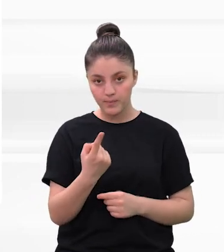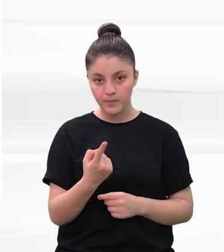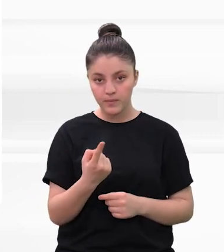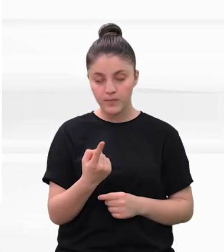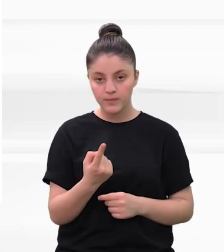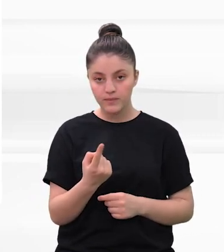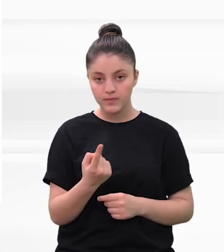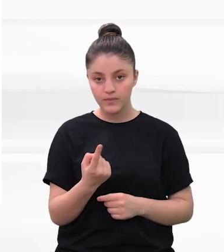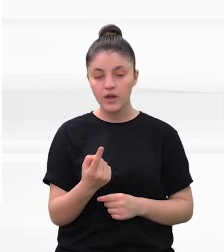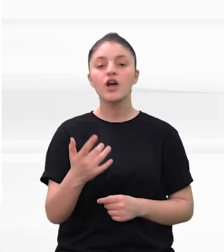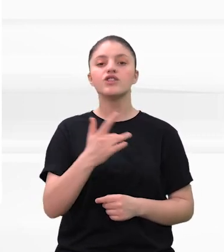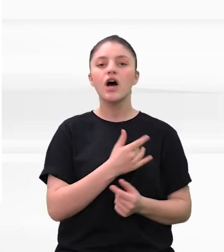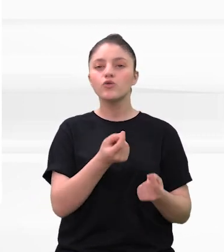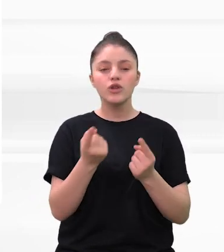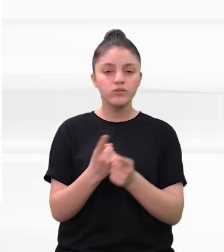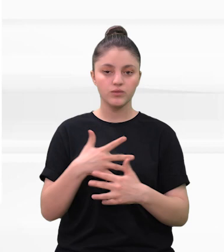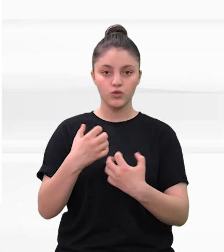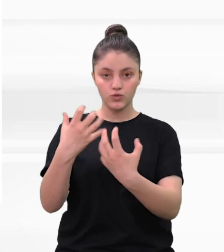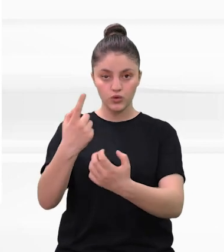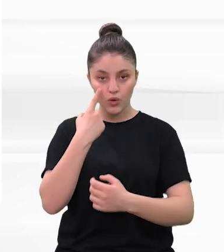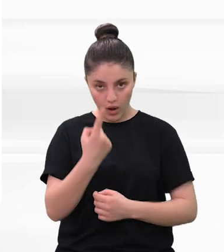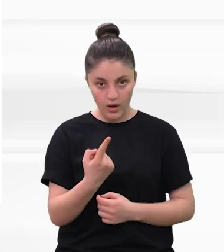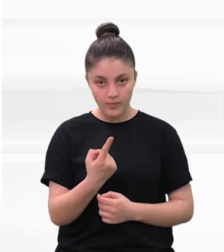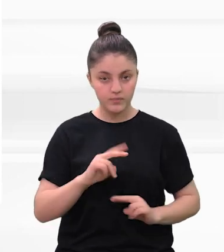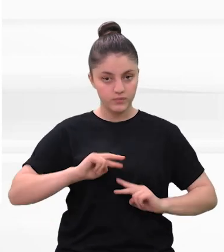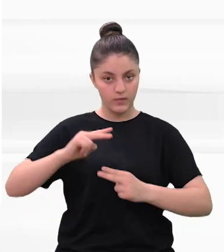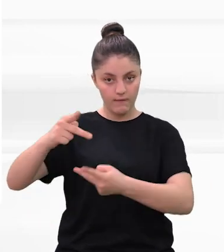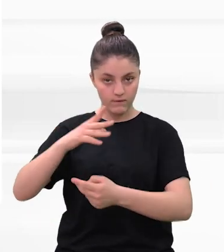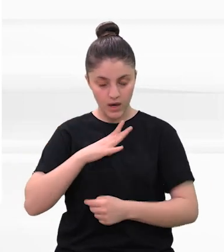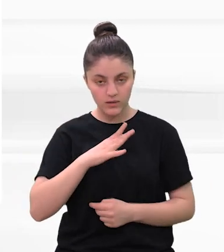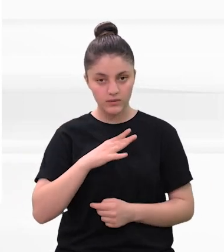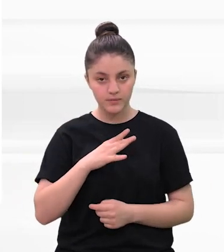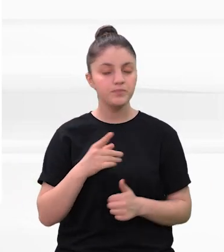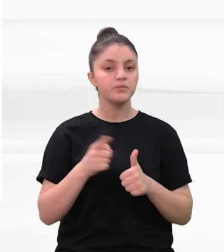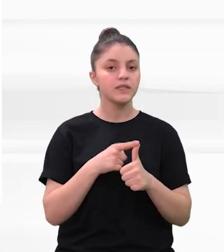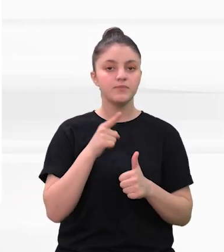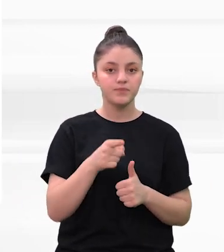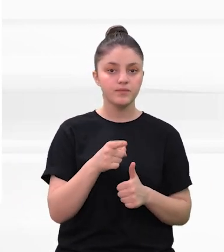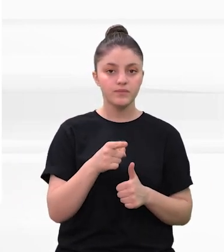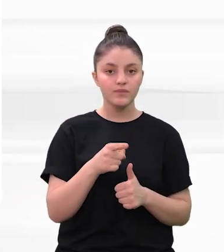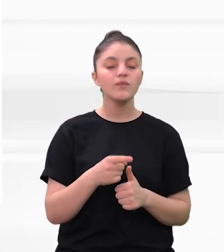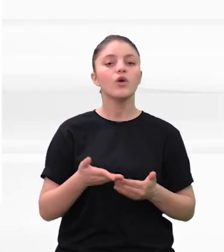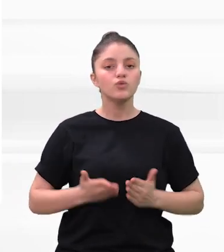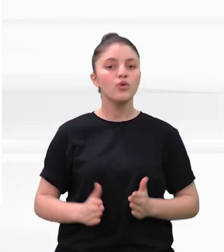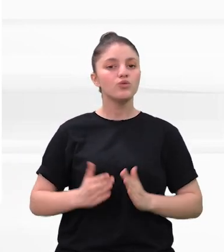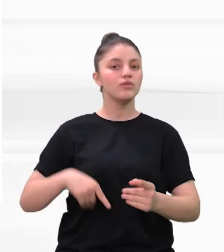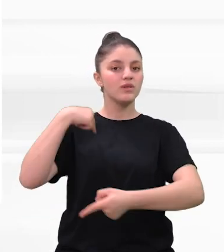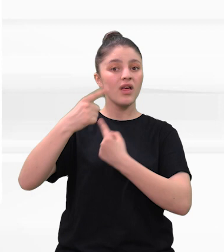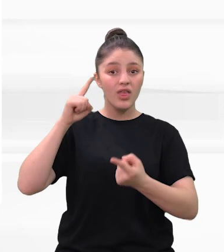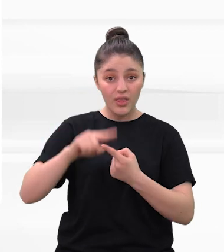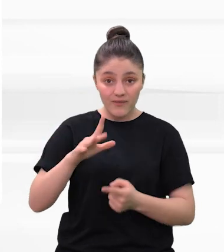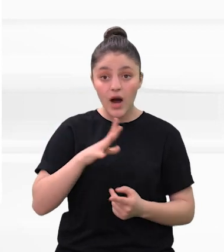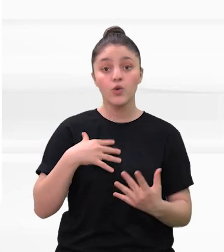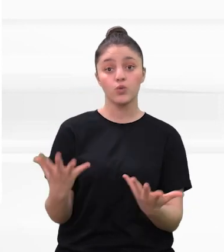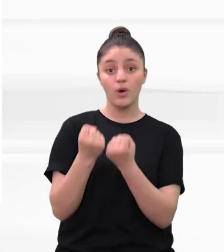özellikle canlı vücuda nakil yapılmasına düşünecek olursak Eğer bire soyları tükenmekte olan canlı türleri